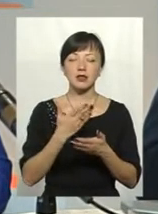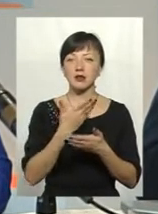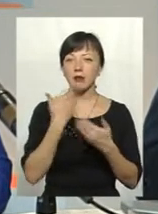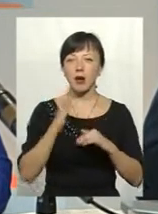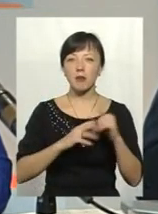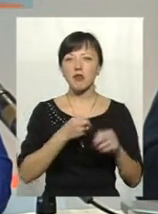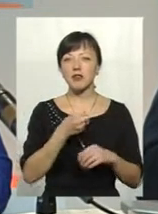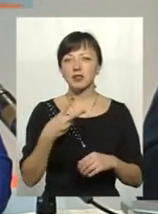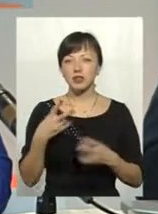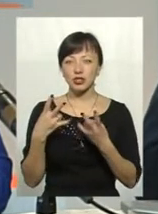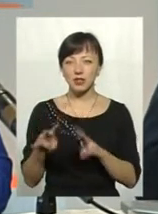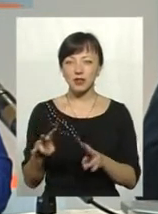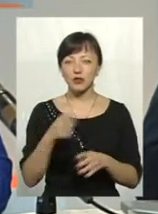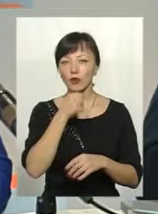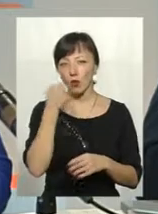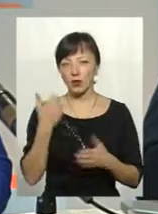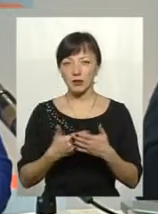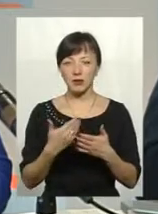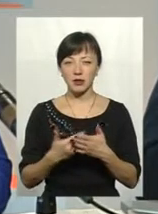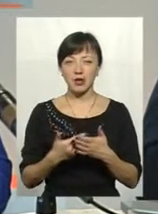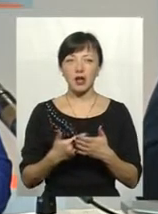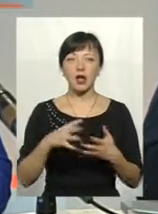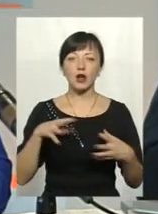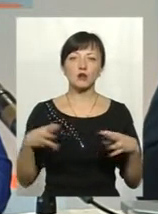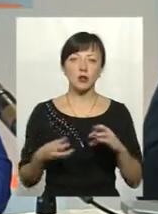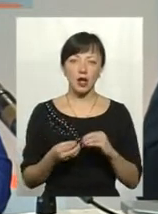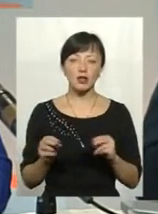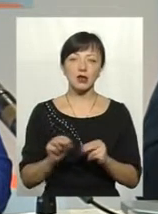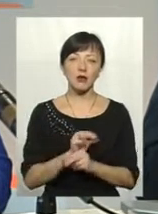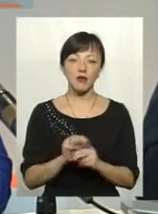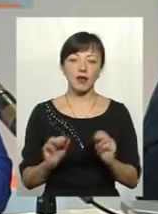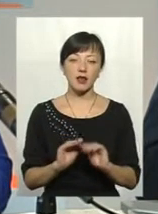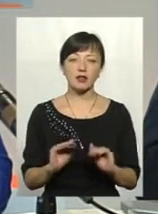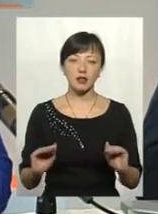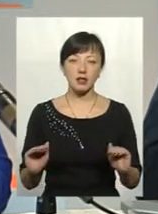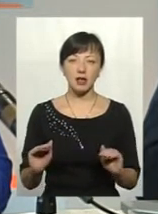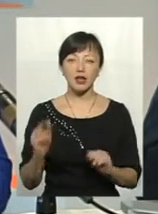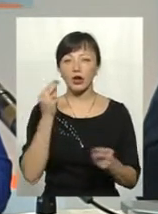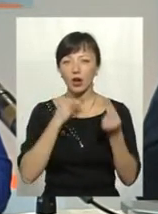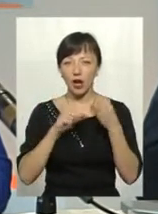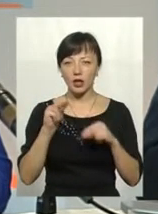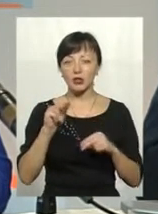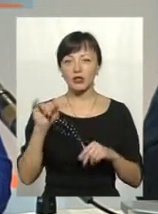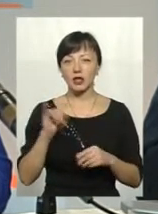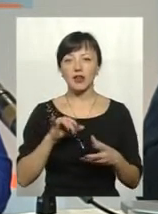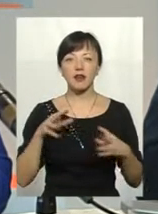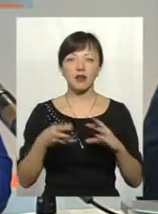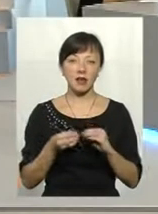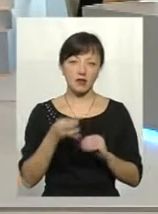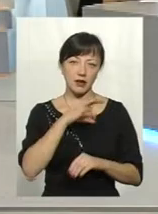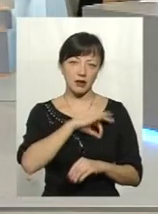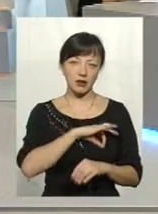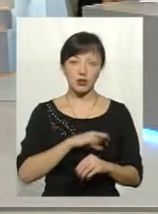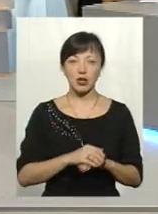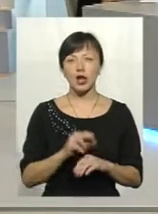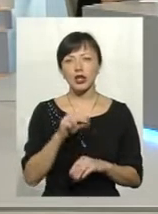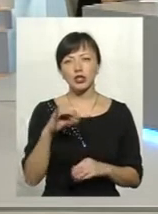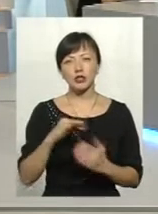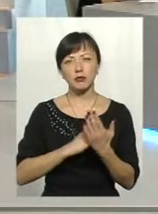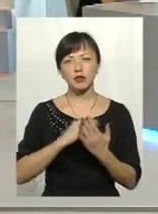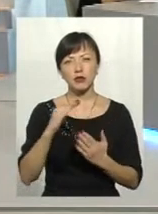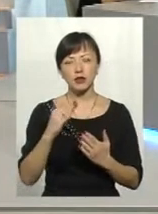професійних шкідливих факторів, які є у дорослих. Це тому результати лікування дітей значно кращі і ефективніші. А чи